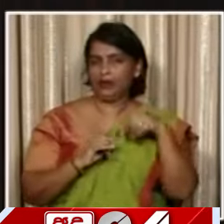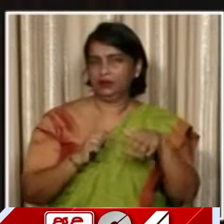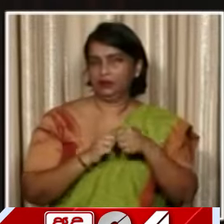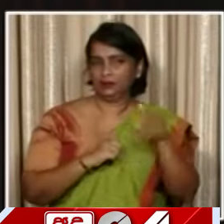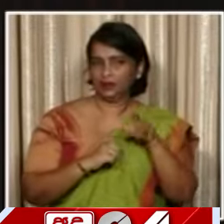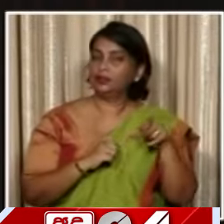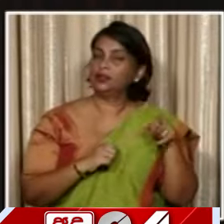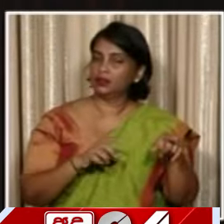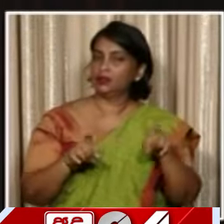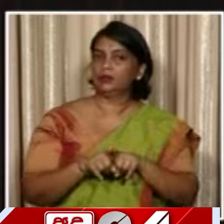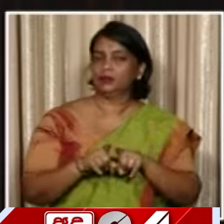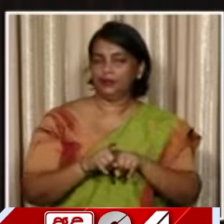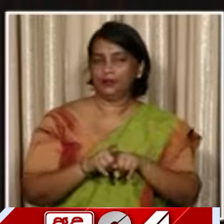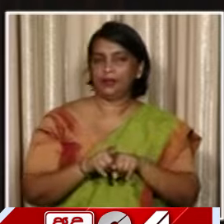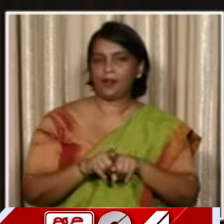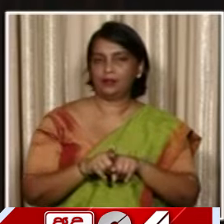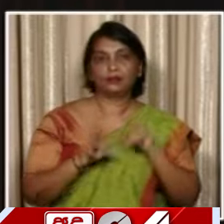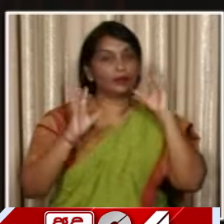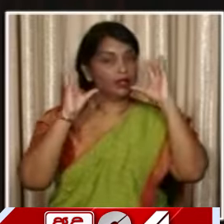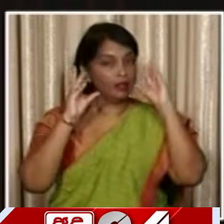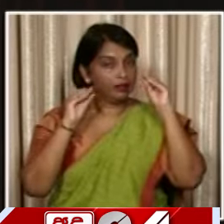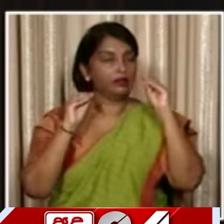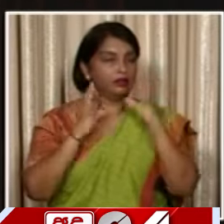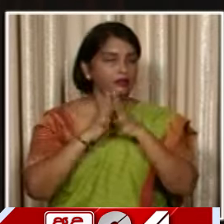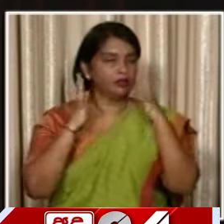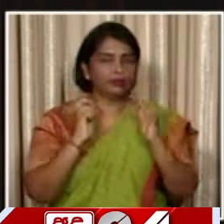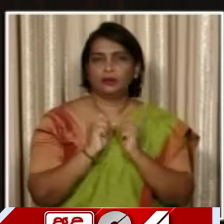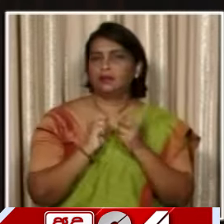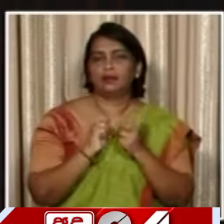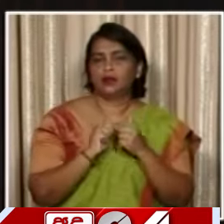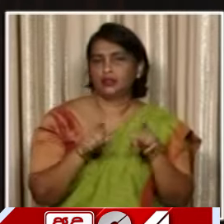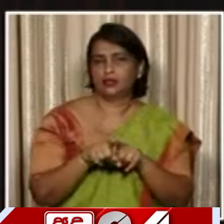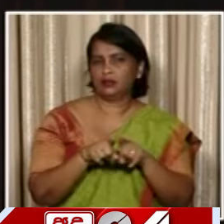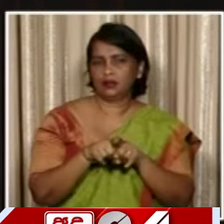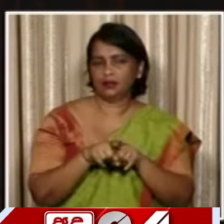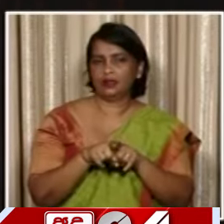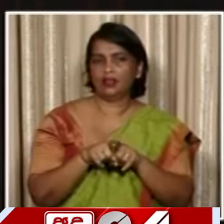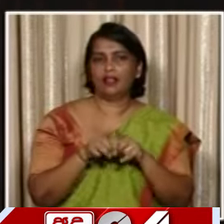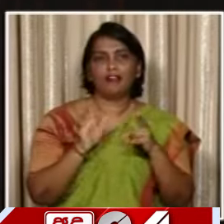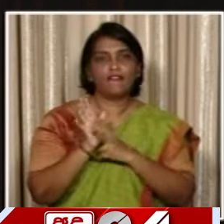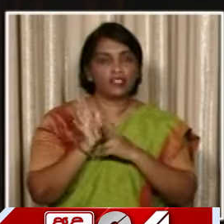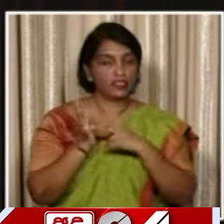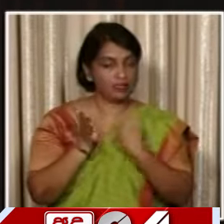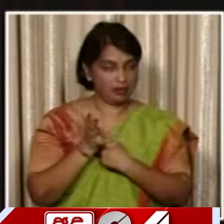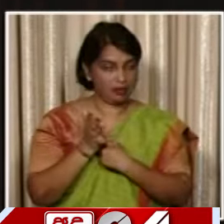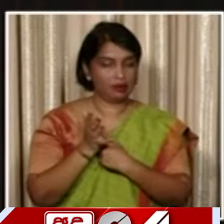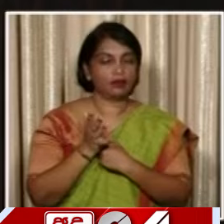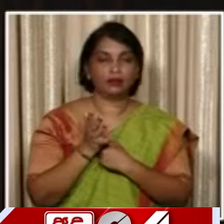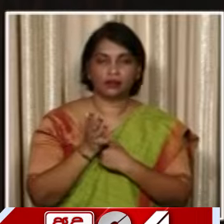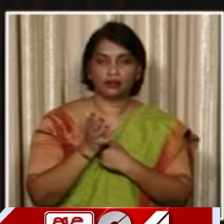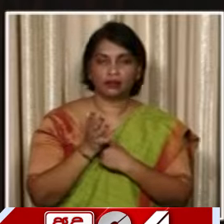කරනවා. ඒවගේම රාත්‍රිය කොපමණ අරාජික වුණාද කියනවා නම් විජේදාස රාජපක්ෂ